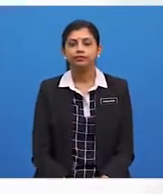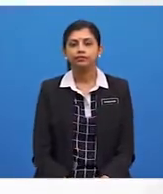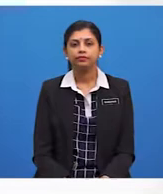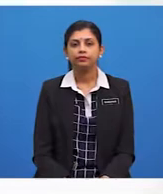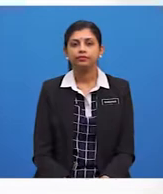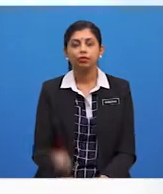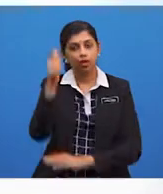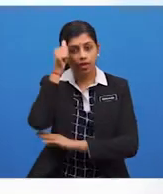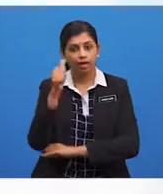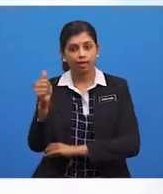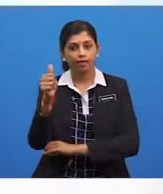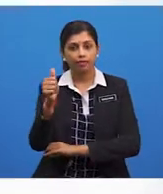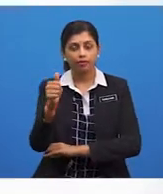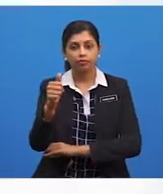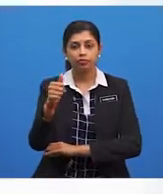bagi persekutuan.